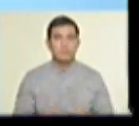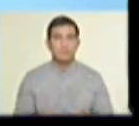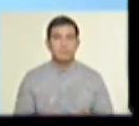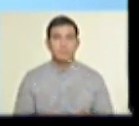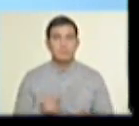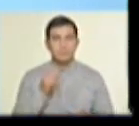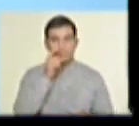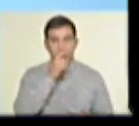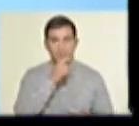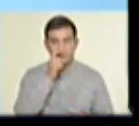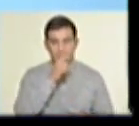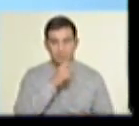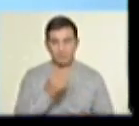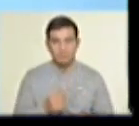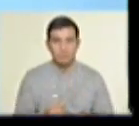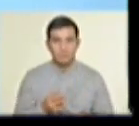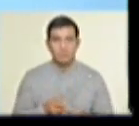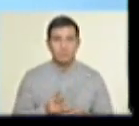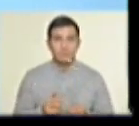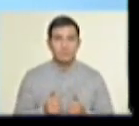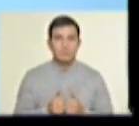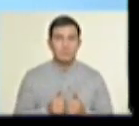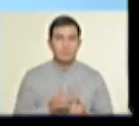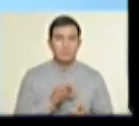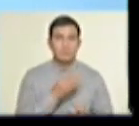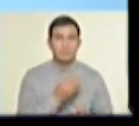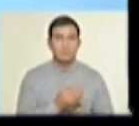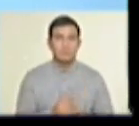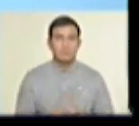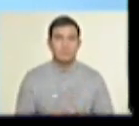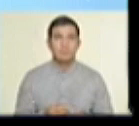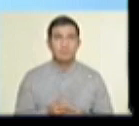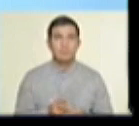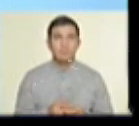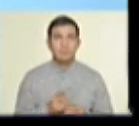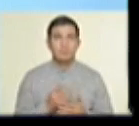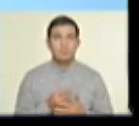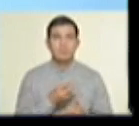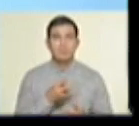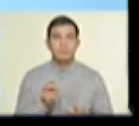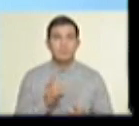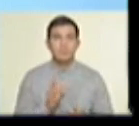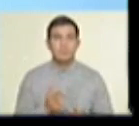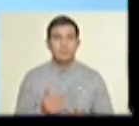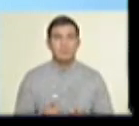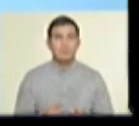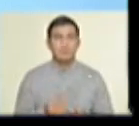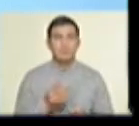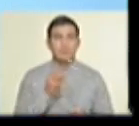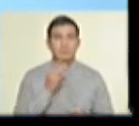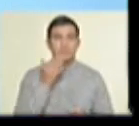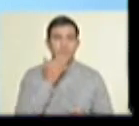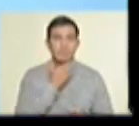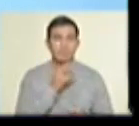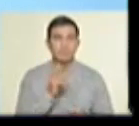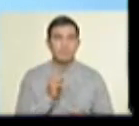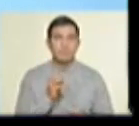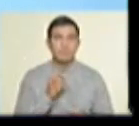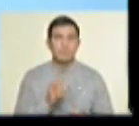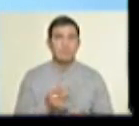Qatiq. Unga biz oldidan osh so'zini qo'shsak, juft ot hosil bo'ladi. Osh qatiq.